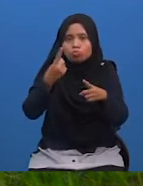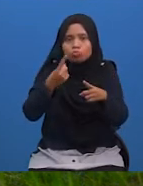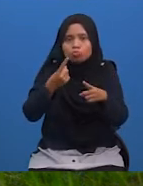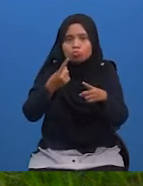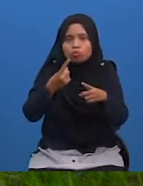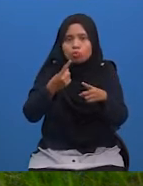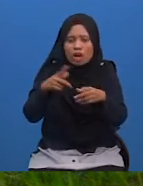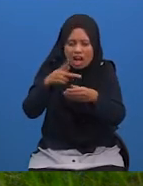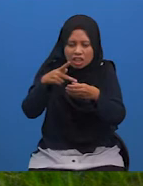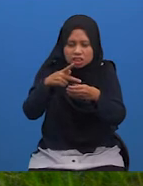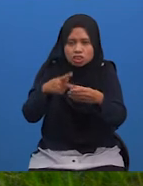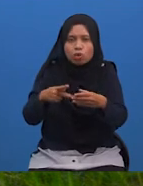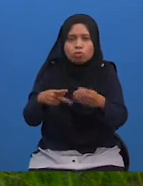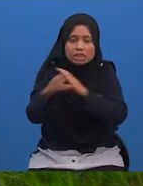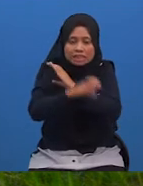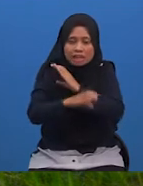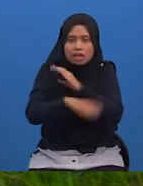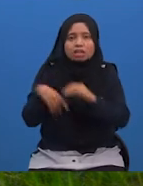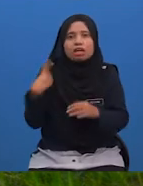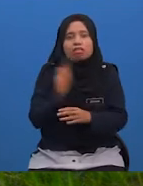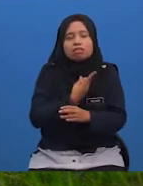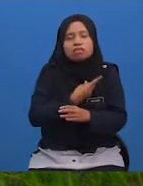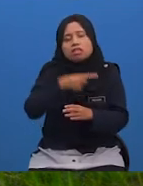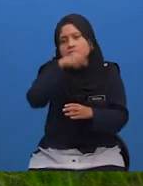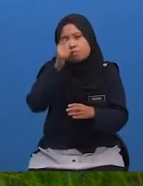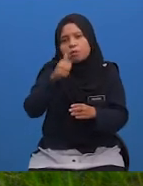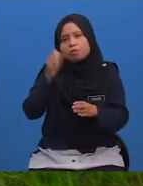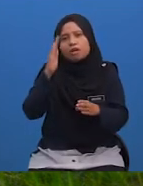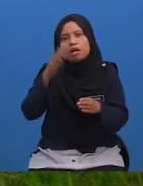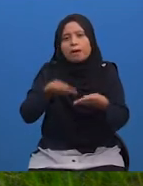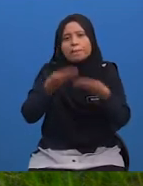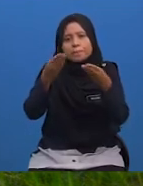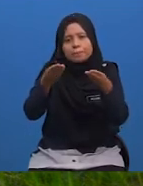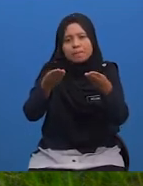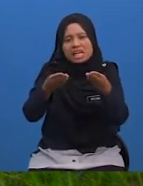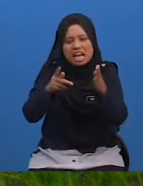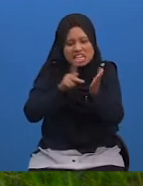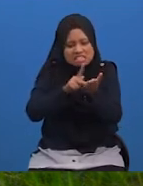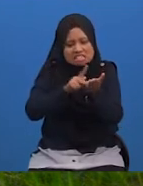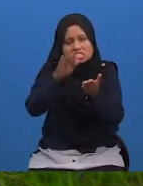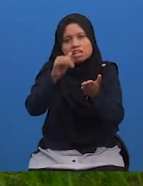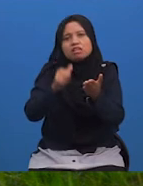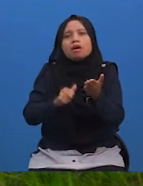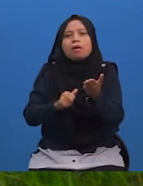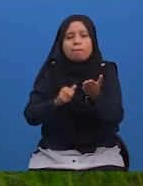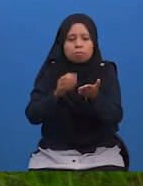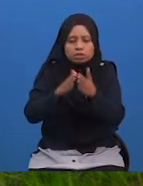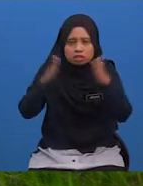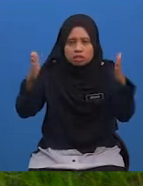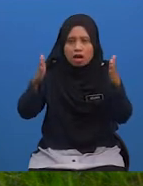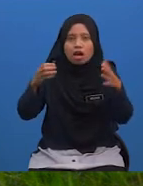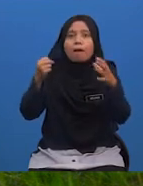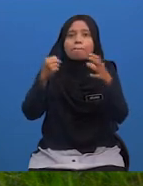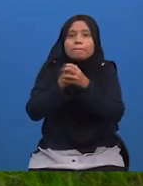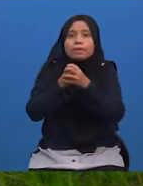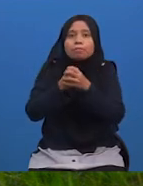untuk menindas masyarakat kamu kerana ia akan memberikan impak yang besar kepada perpaduan